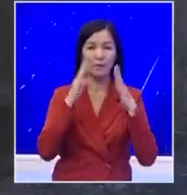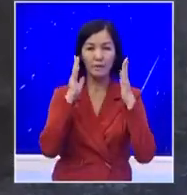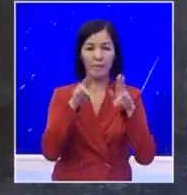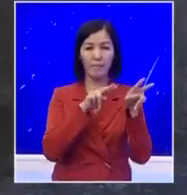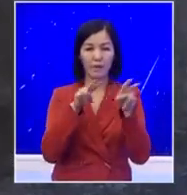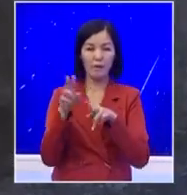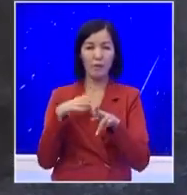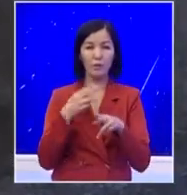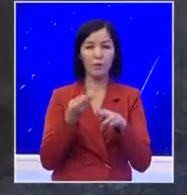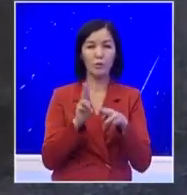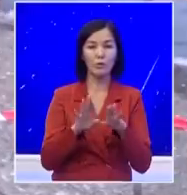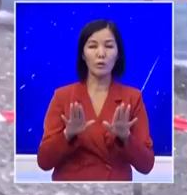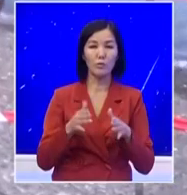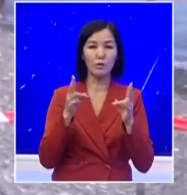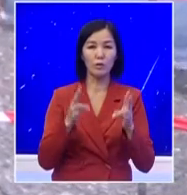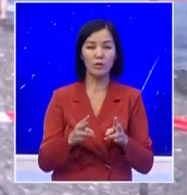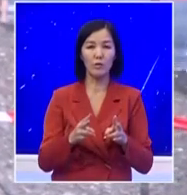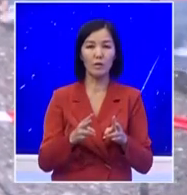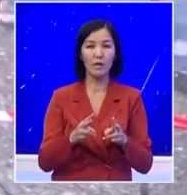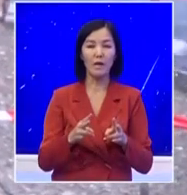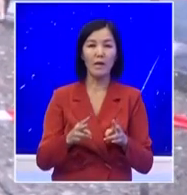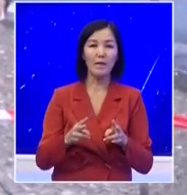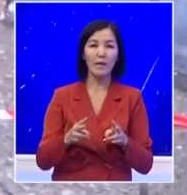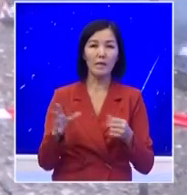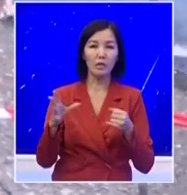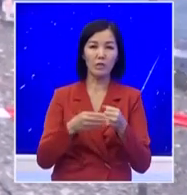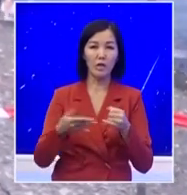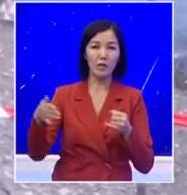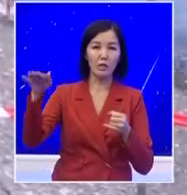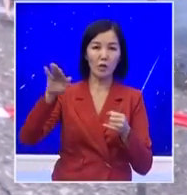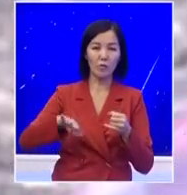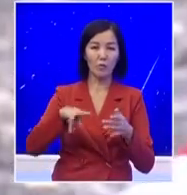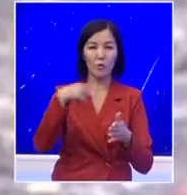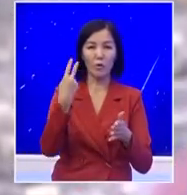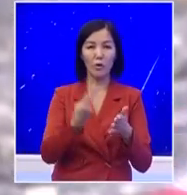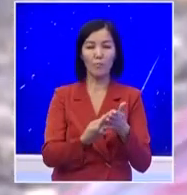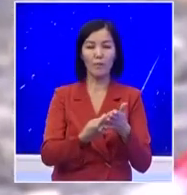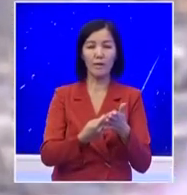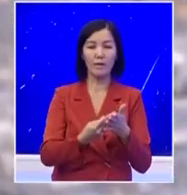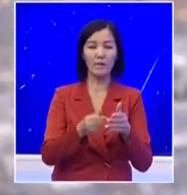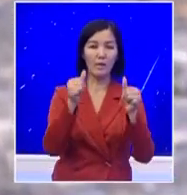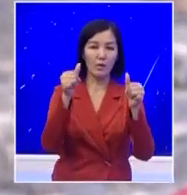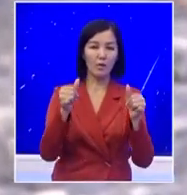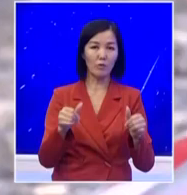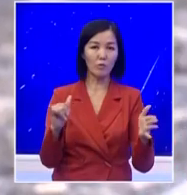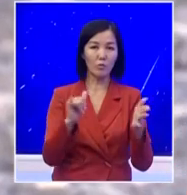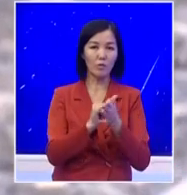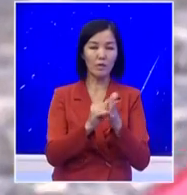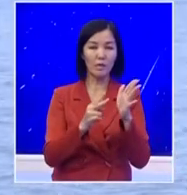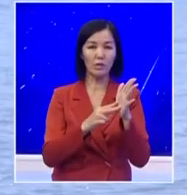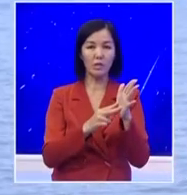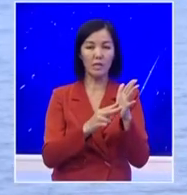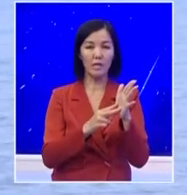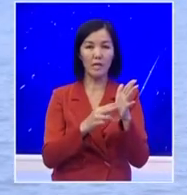бақылауда. Сондықтан төтеншеліктер жардың құлау қаупі бар жерлерге арнайы жолақтар, тақтайшылар орнатқан. Өйткені